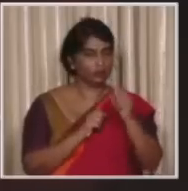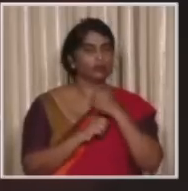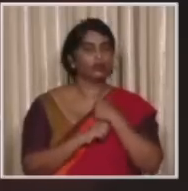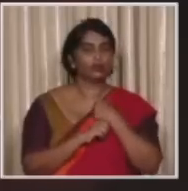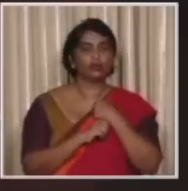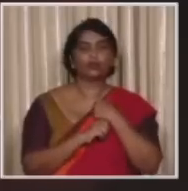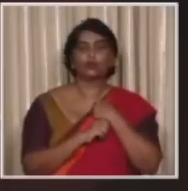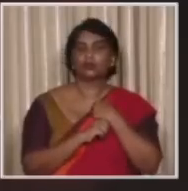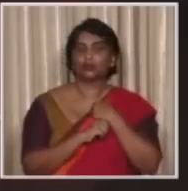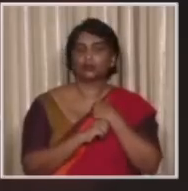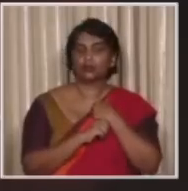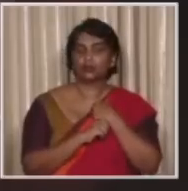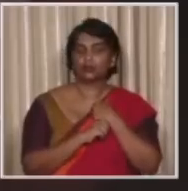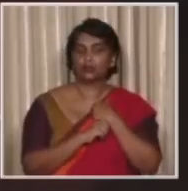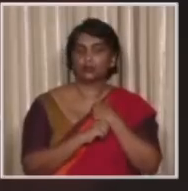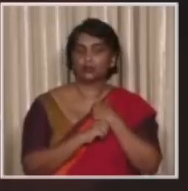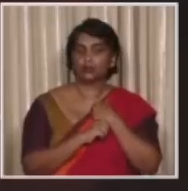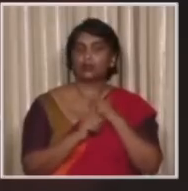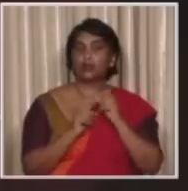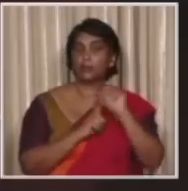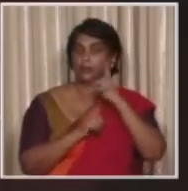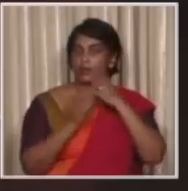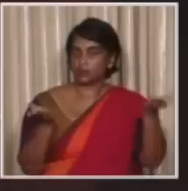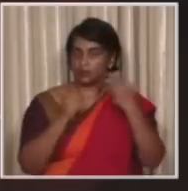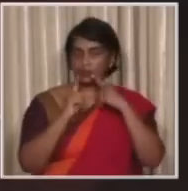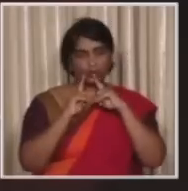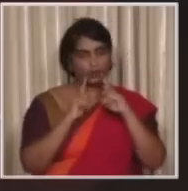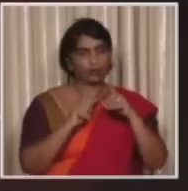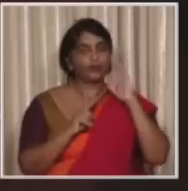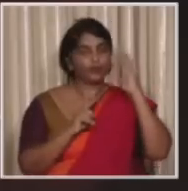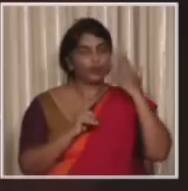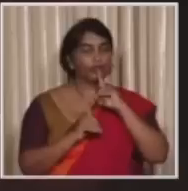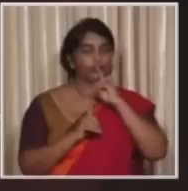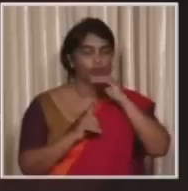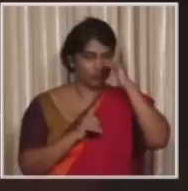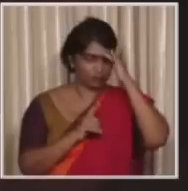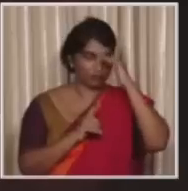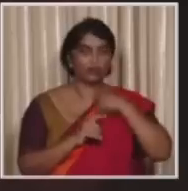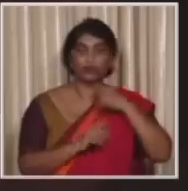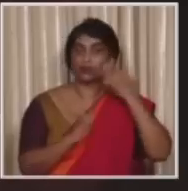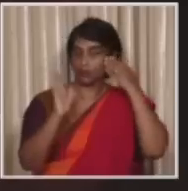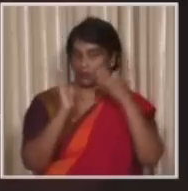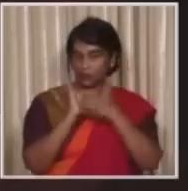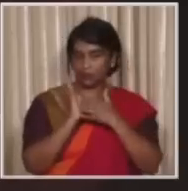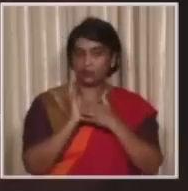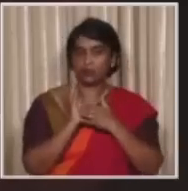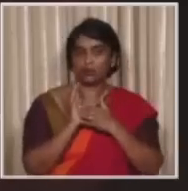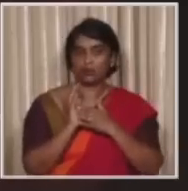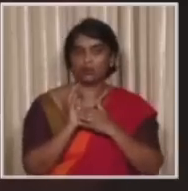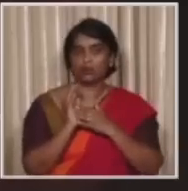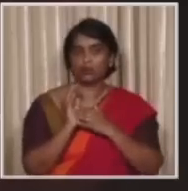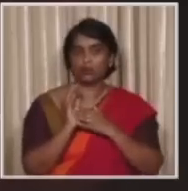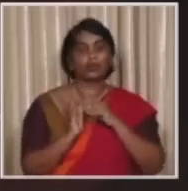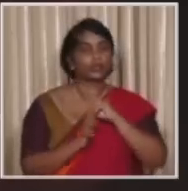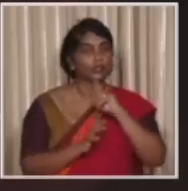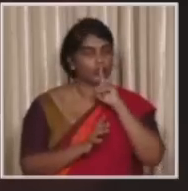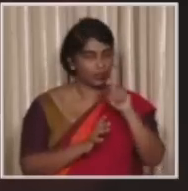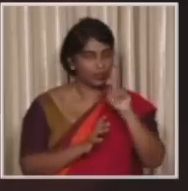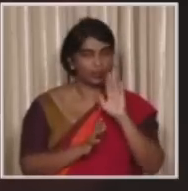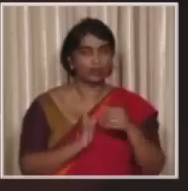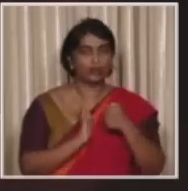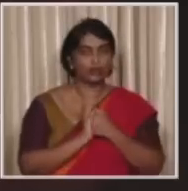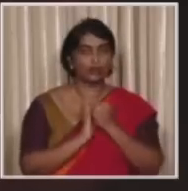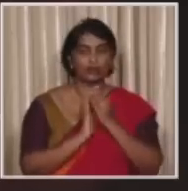මම ගරු සභාවෙන් ඉල්ලා සිටිනවා විශේෂයෙන්ම කතානායකතුමාට මම අවධානය යොමු කරනවා හැබැයි කියන්න ඕනේ